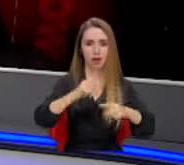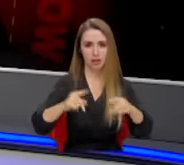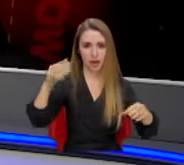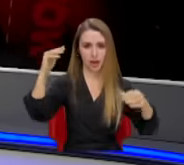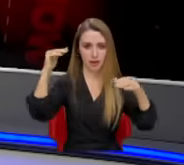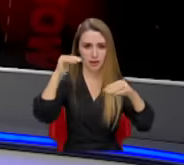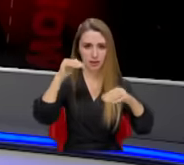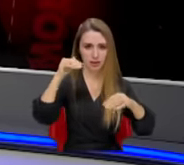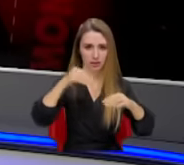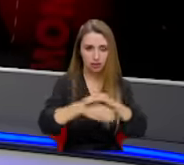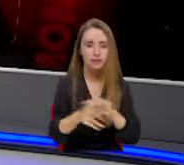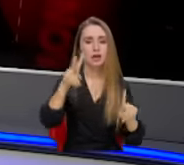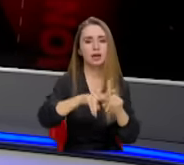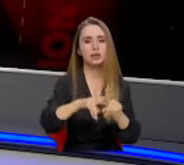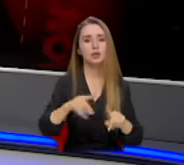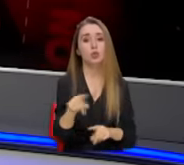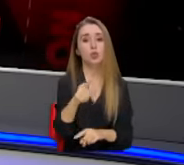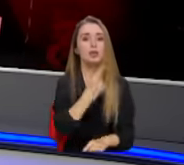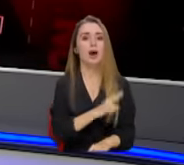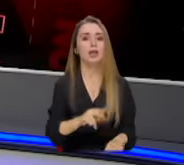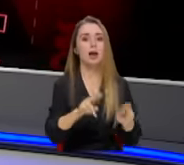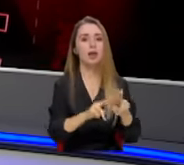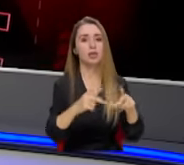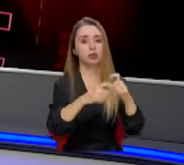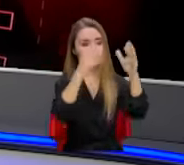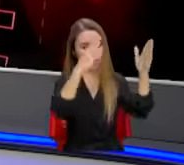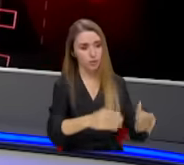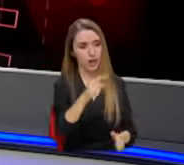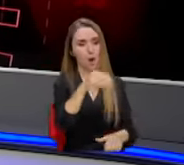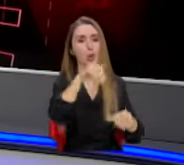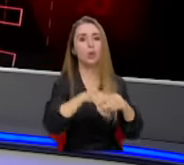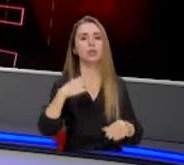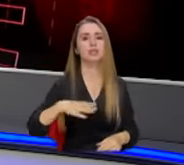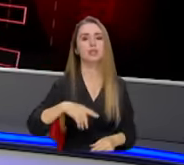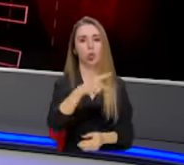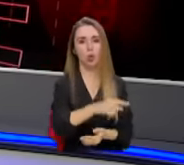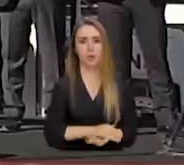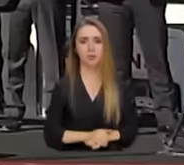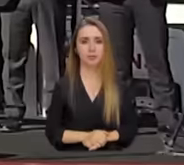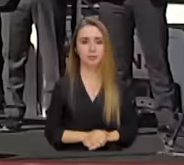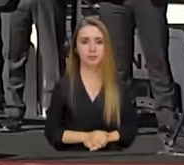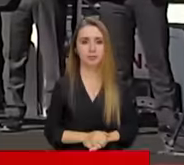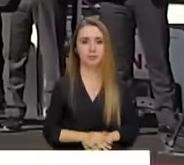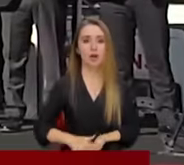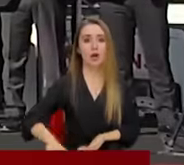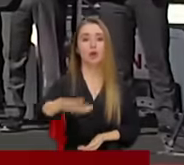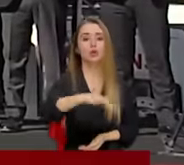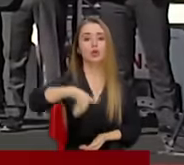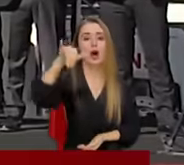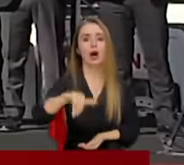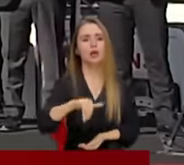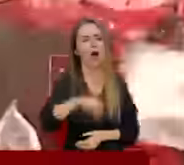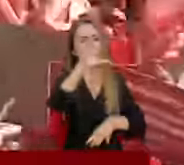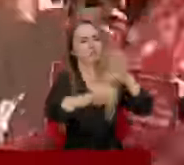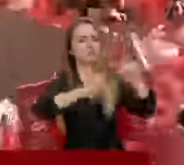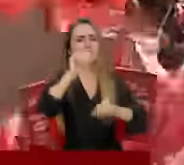Yeniden Refah Partisi'ne geçen Şanlıurfa adayı Kasım Gürpınar'a oy istedi. Tüm hakları elinden